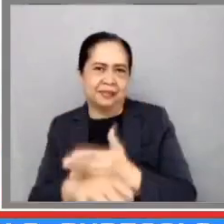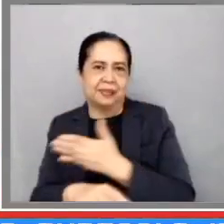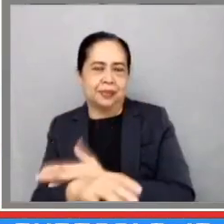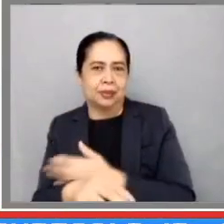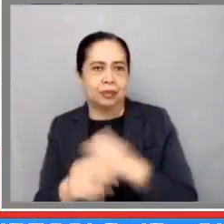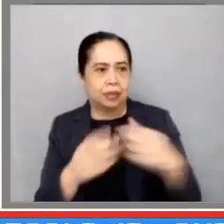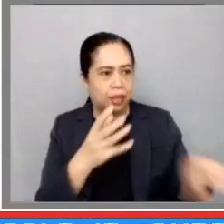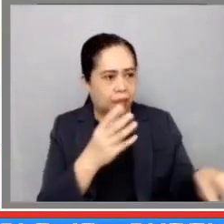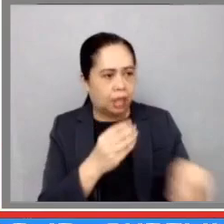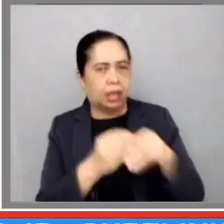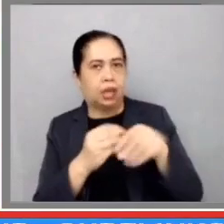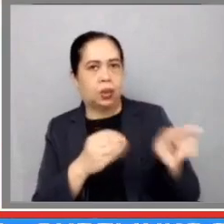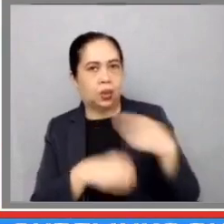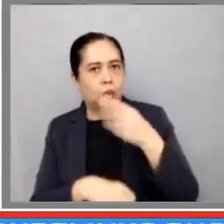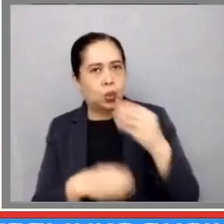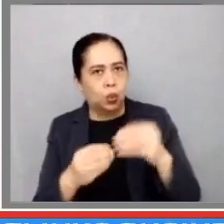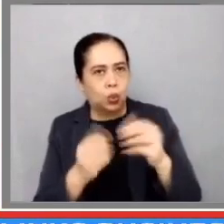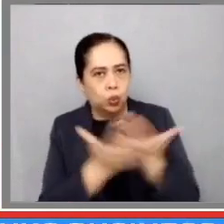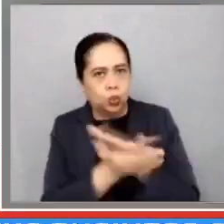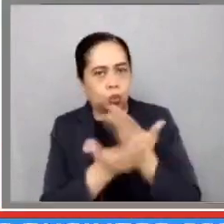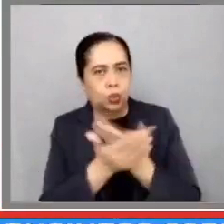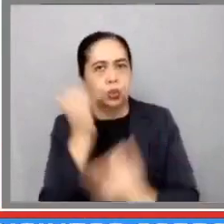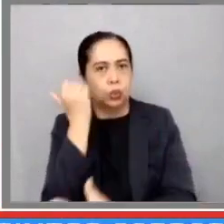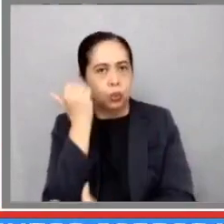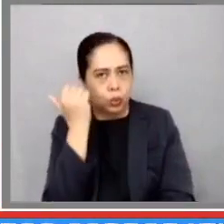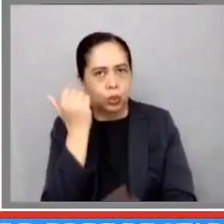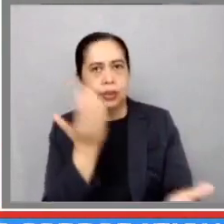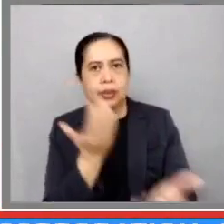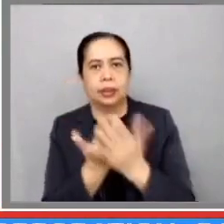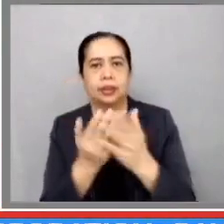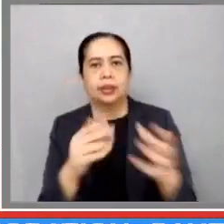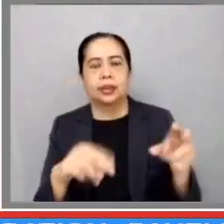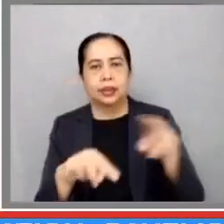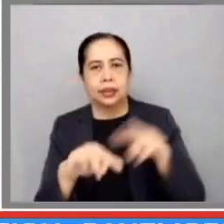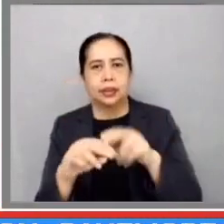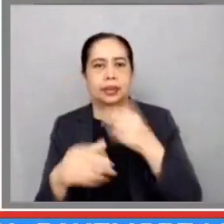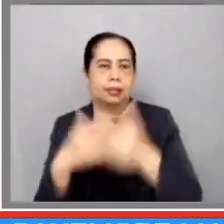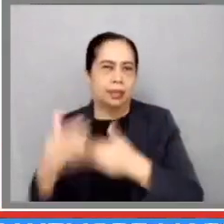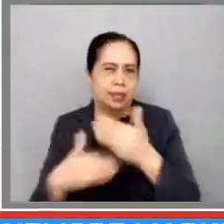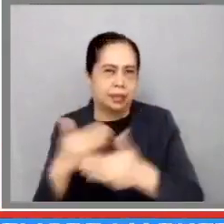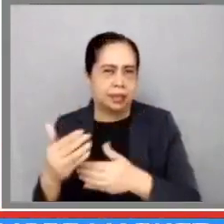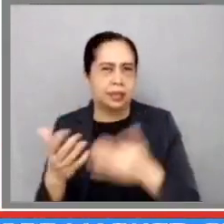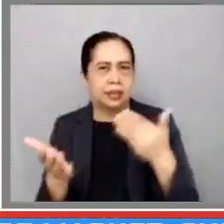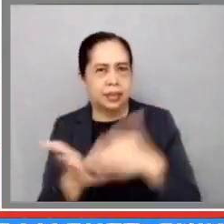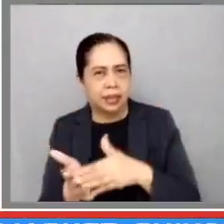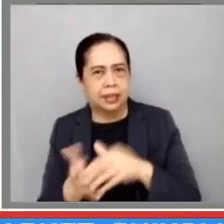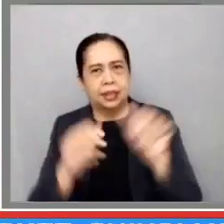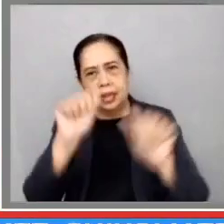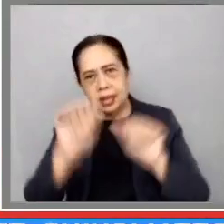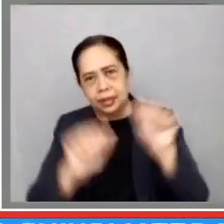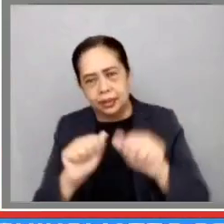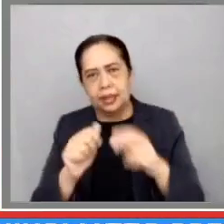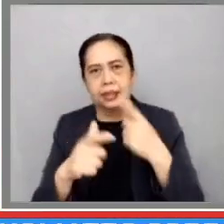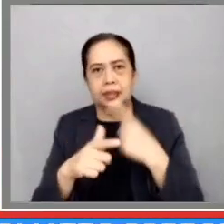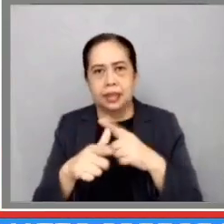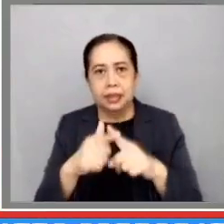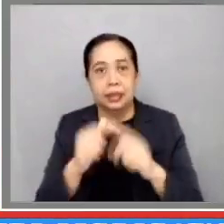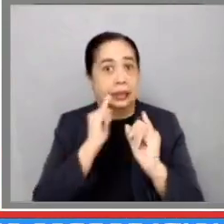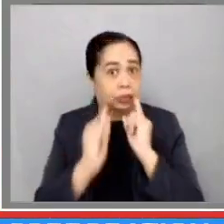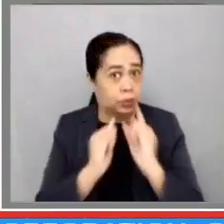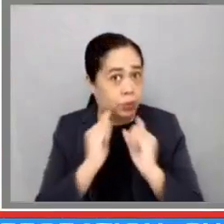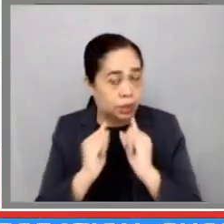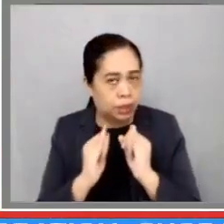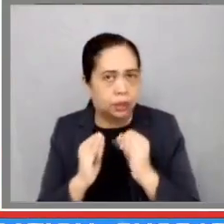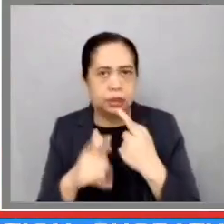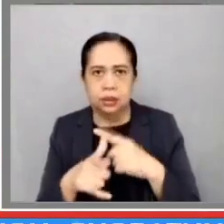ng three, ano po, sila po naman yung mga kababayan nating ipaprocess, i-assess, at syempre, i-interviewin. Ano po, nang sa